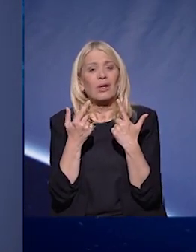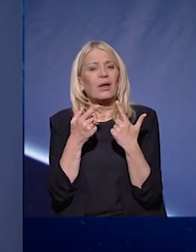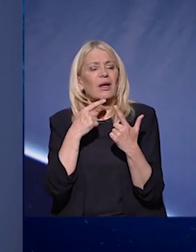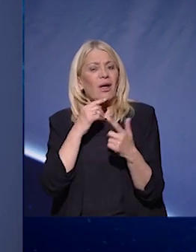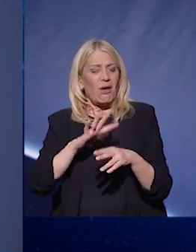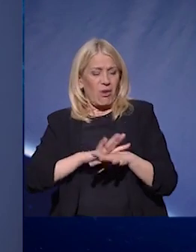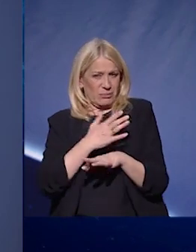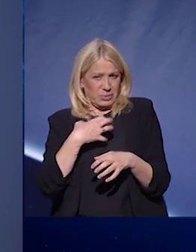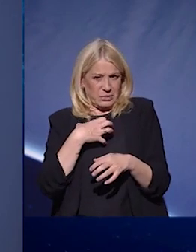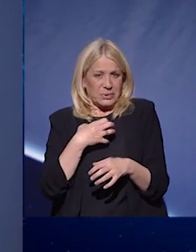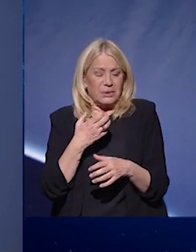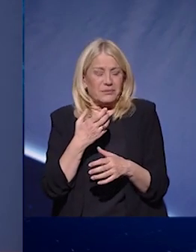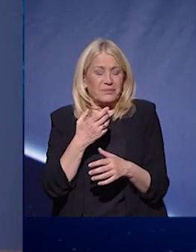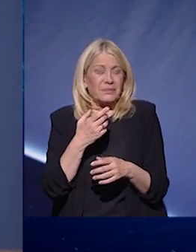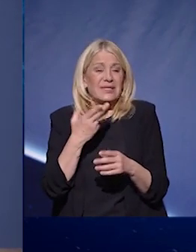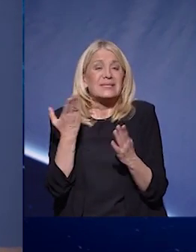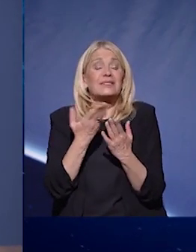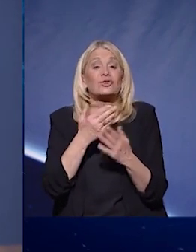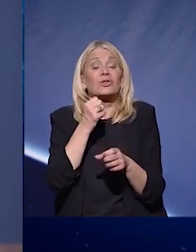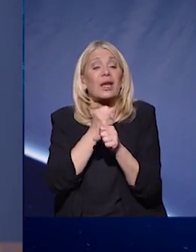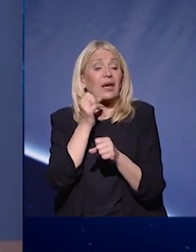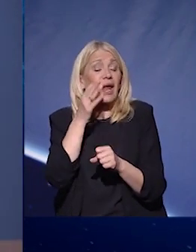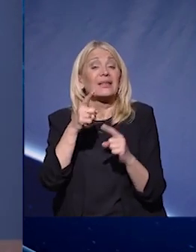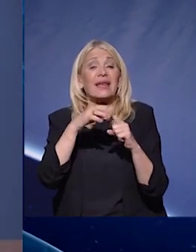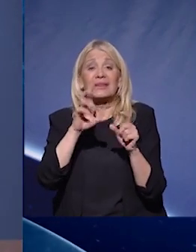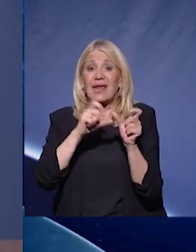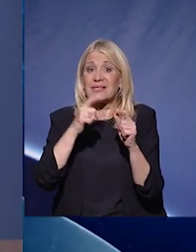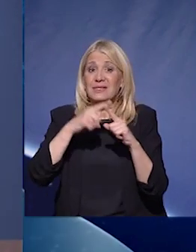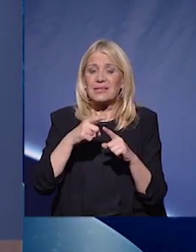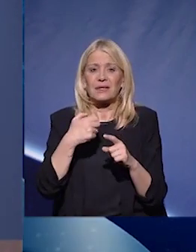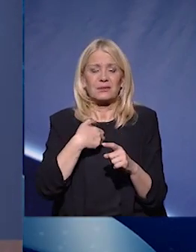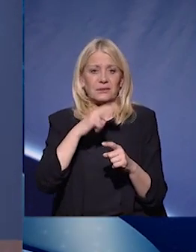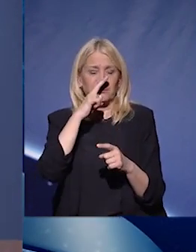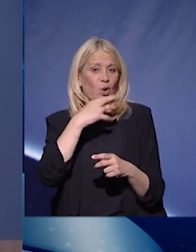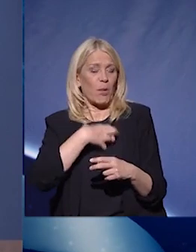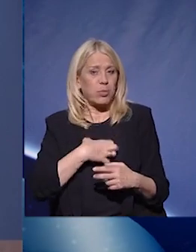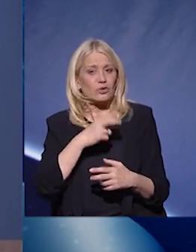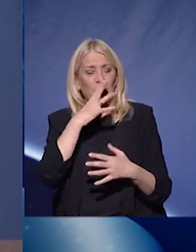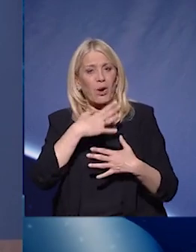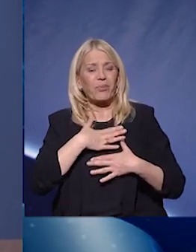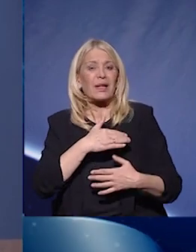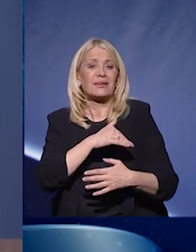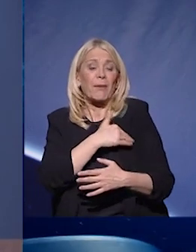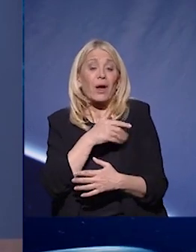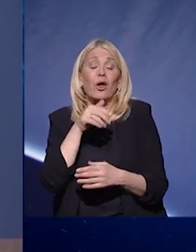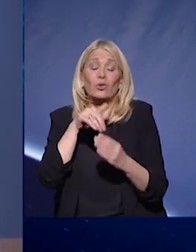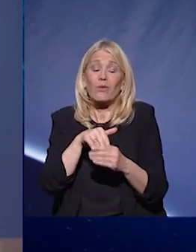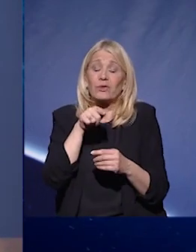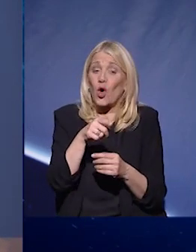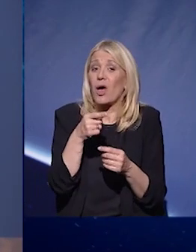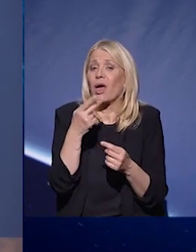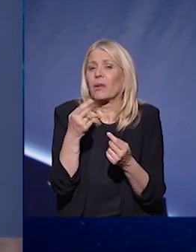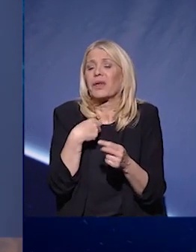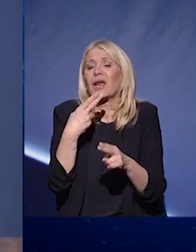Indikacije za testiranje upravo odgovaraju tom konceptu proširenog, masovnog, kako ga